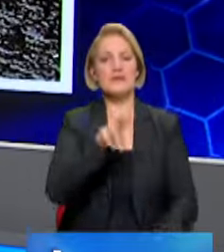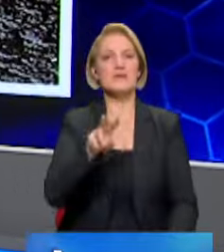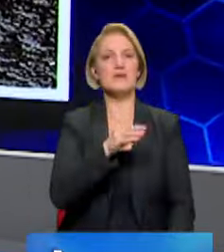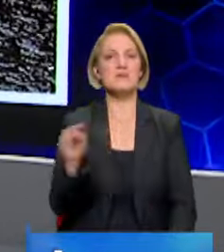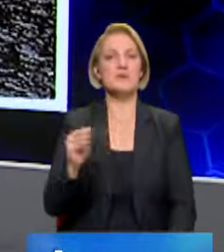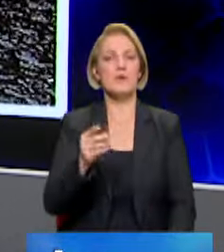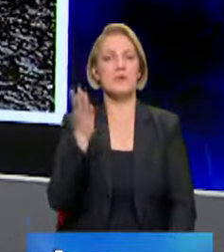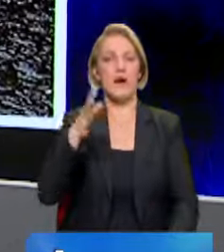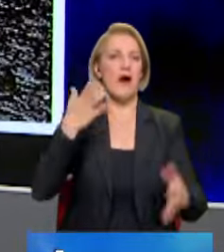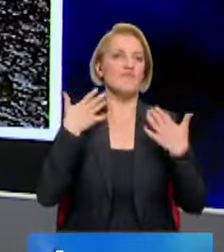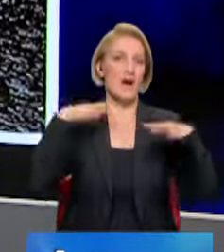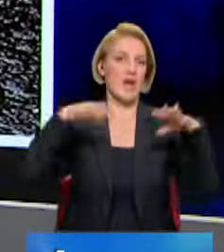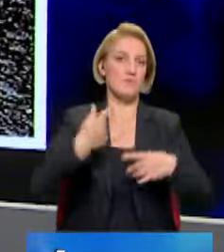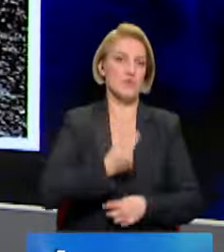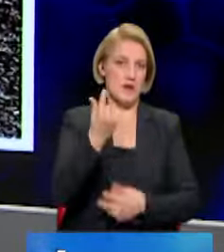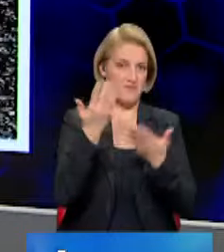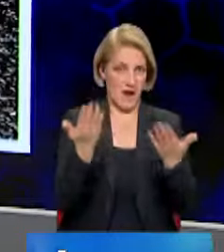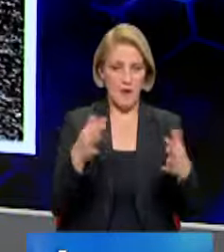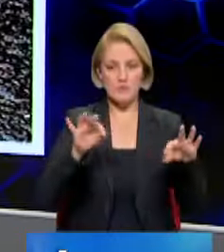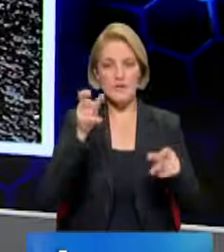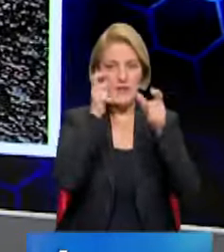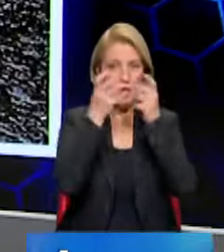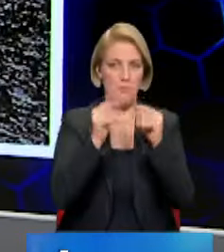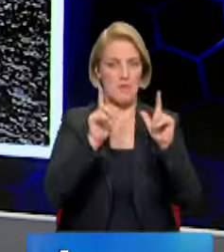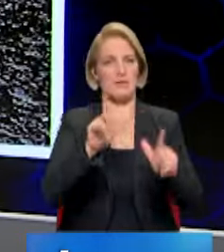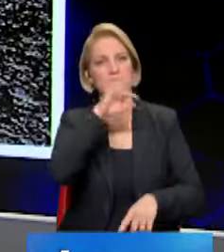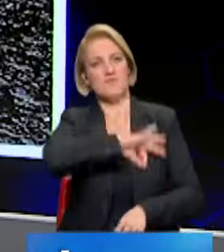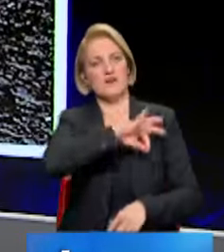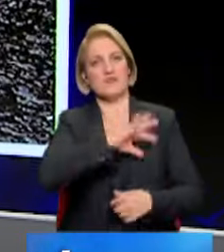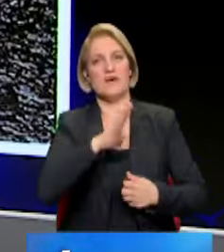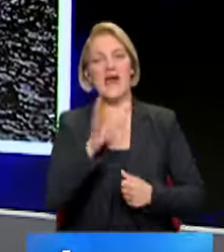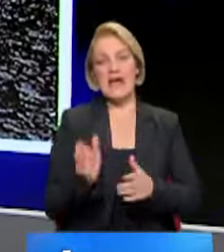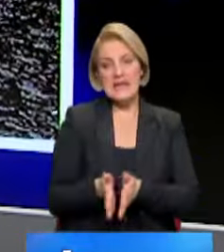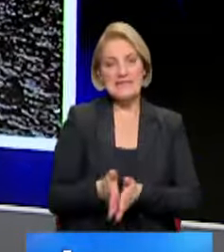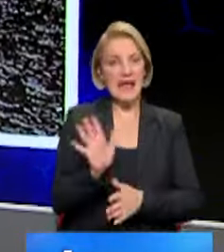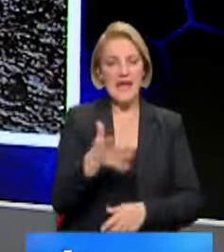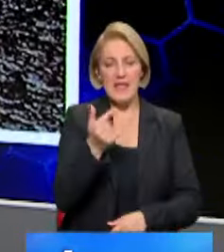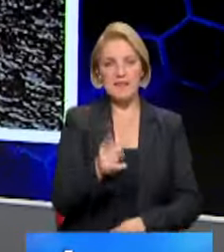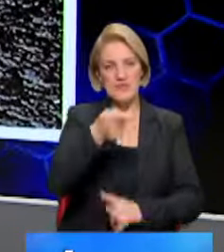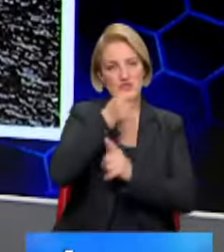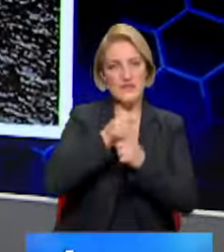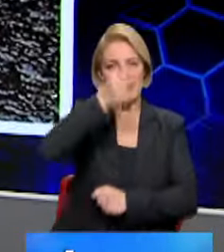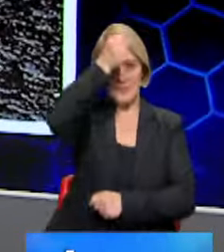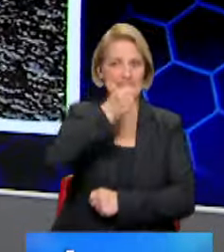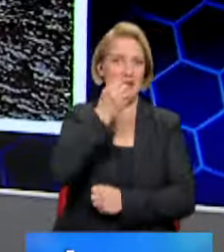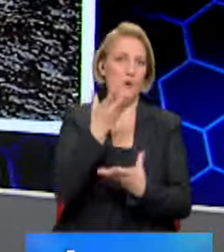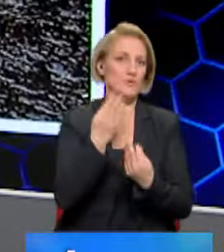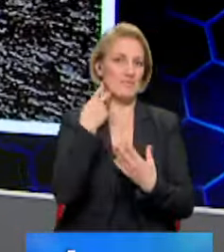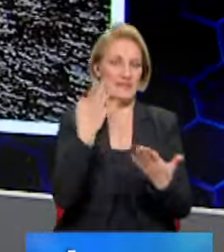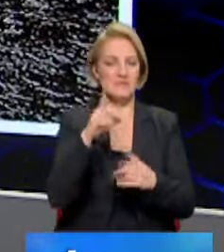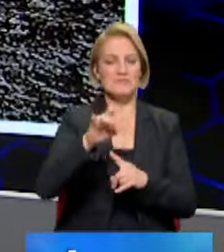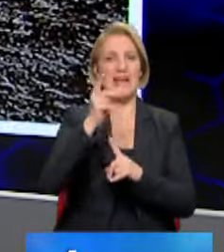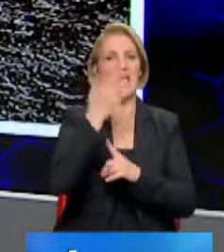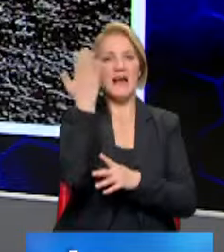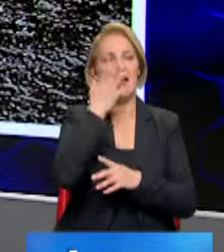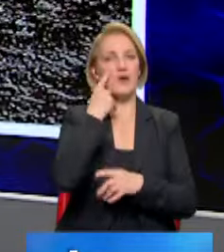varmış. Havada da yağmur uyarısı var. Bugün dikkatli olmanızda fayda var. Yanınızda en azından bir şemsiye olsun efendim. Şimdi İlker